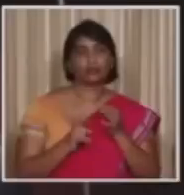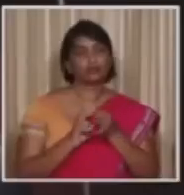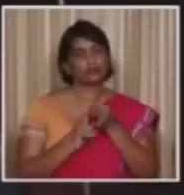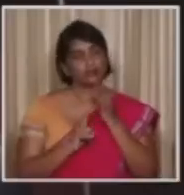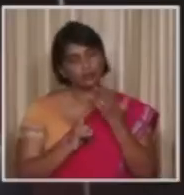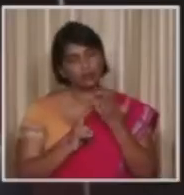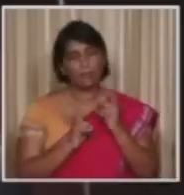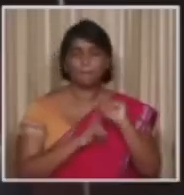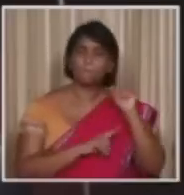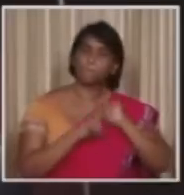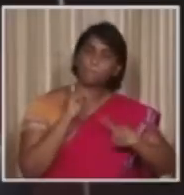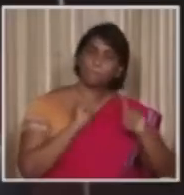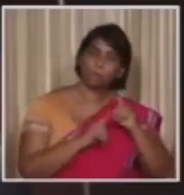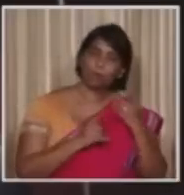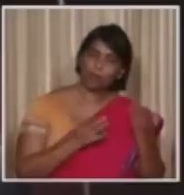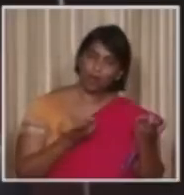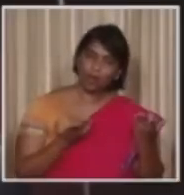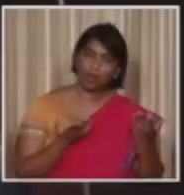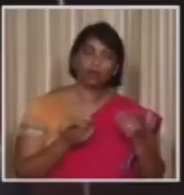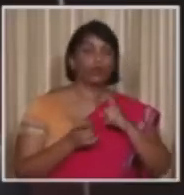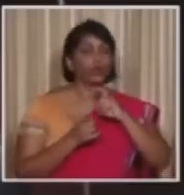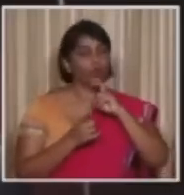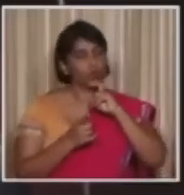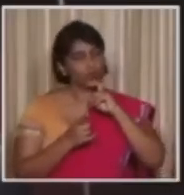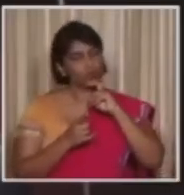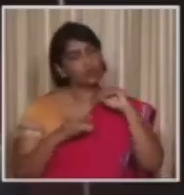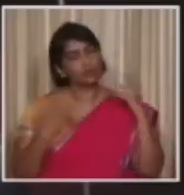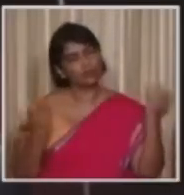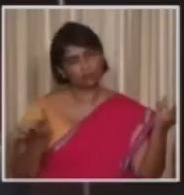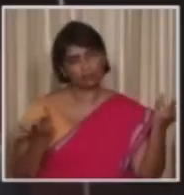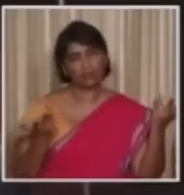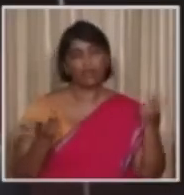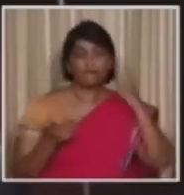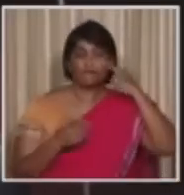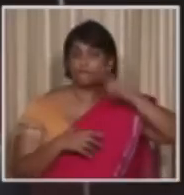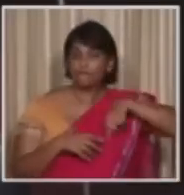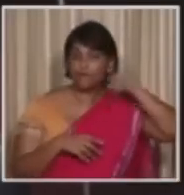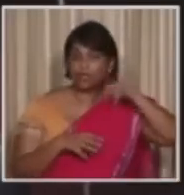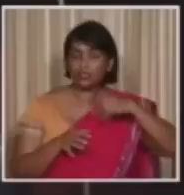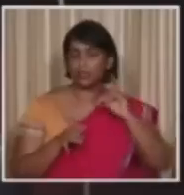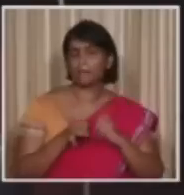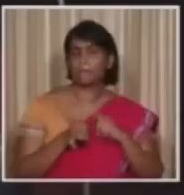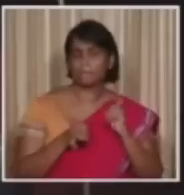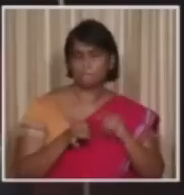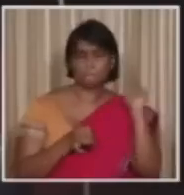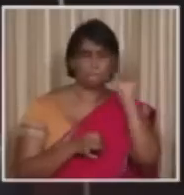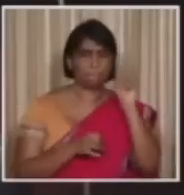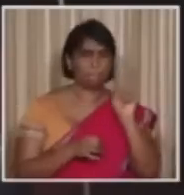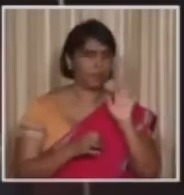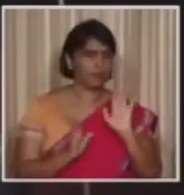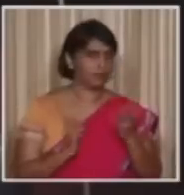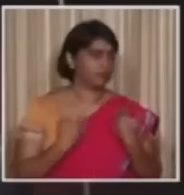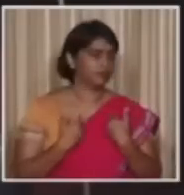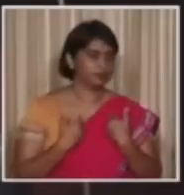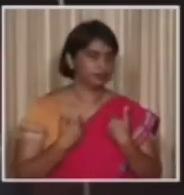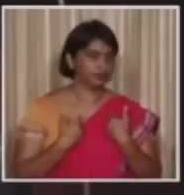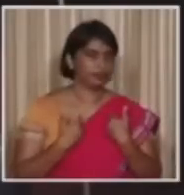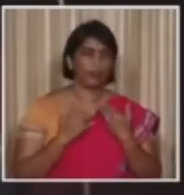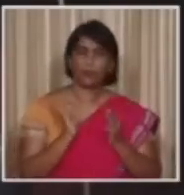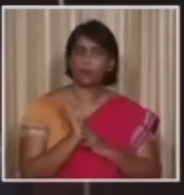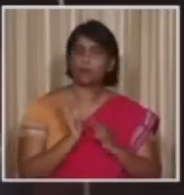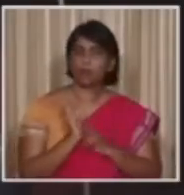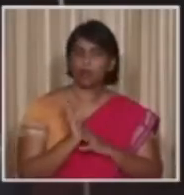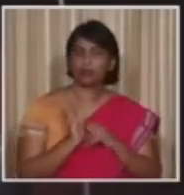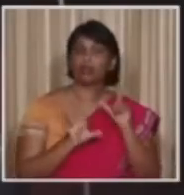පුළුවන්, පාර්ලිමේන්තුව ගැන වෙන්න පුළුවන්, අධිකරණය ගැන වෙන්න පුළුවන්. විශ්වාසයේ ප්‍රශ්නයක් තියෙනවා. දැන් අපි දන්නවා මාර්තු